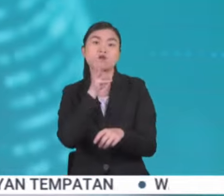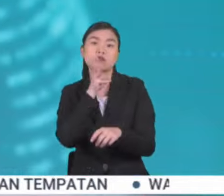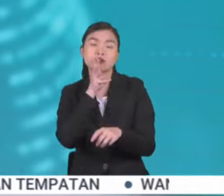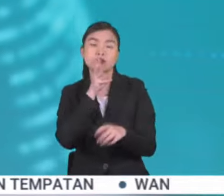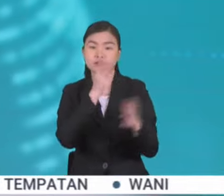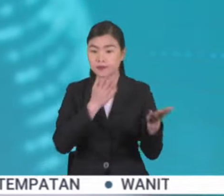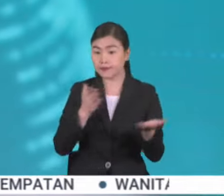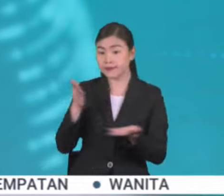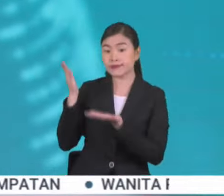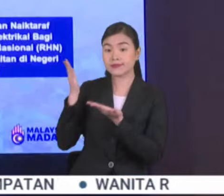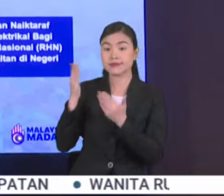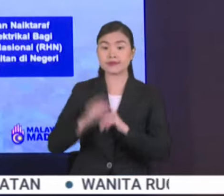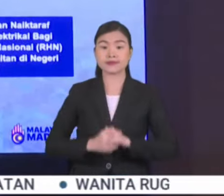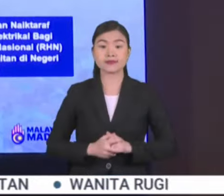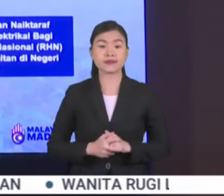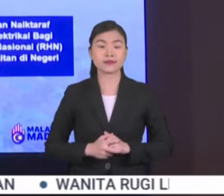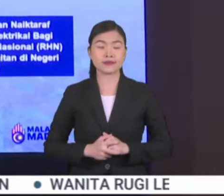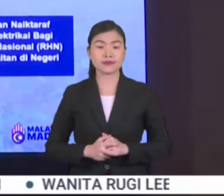ada laporannya.